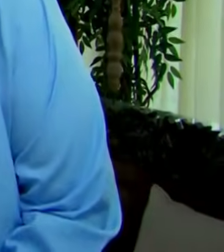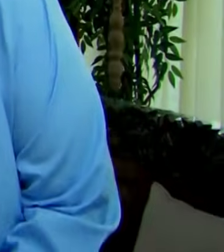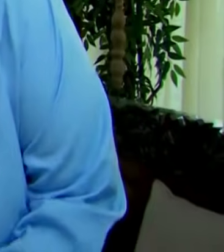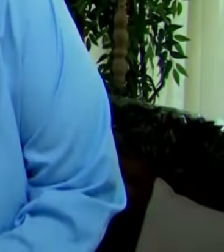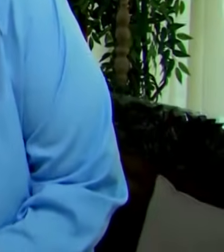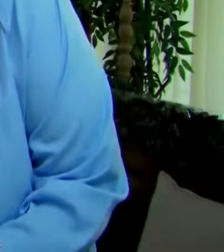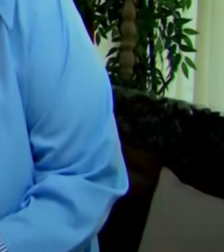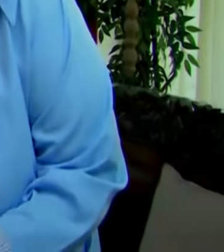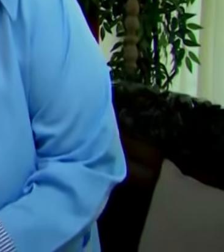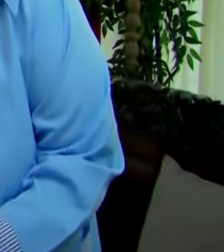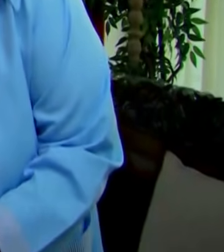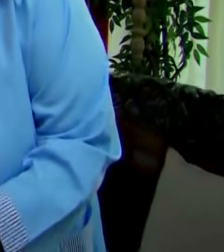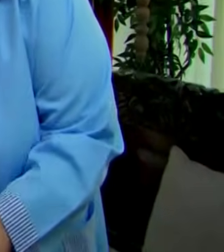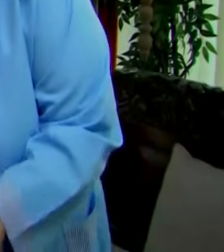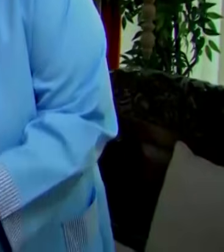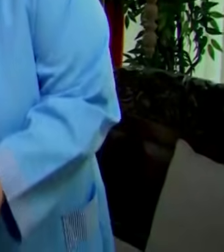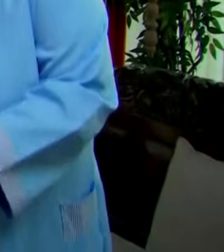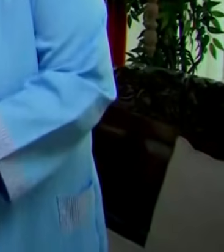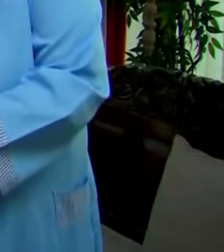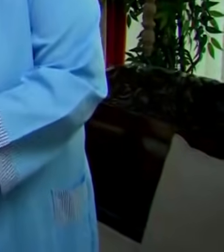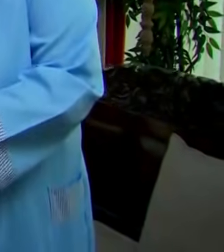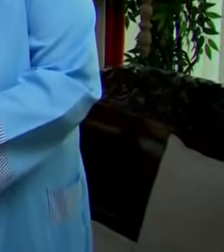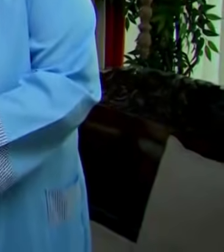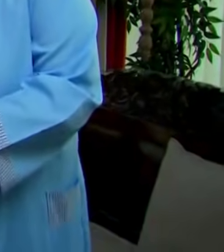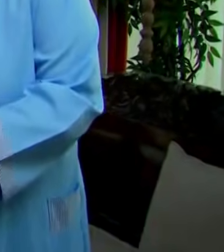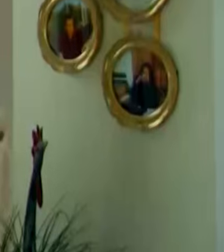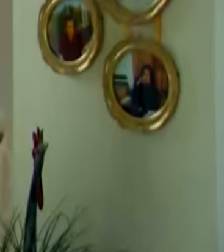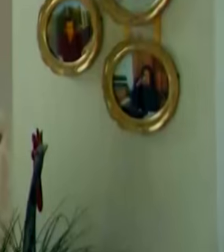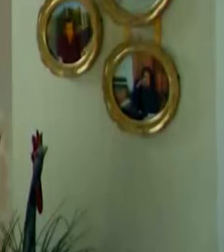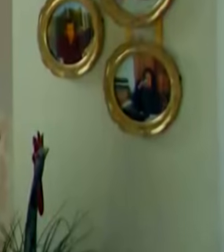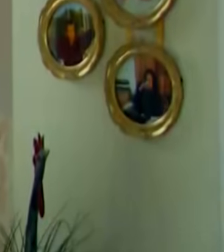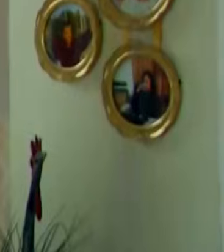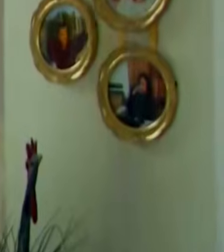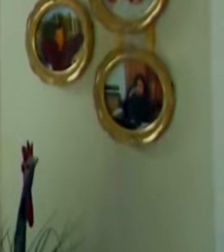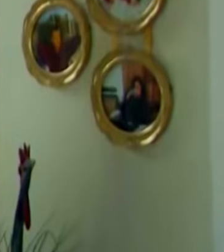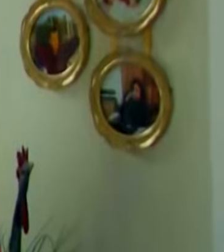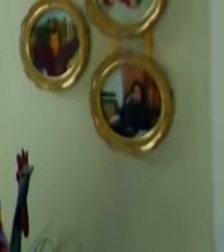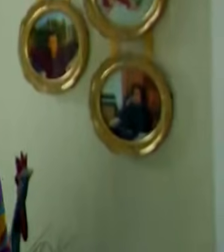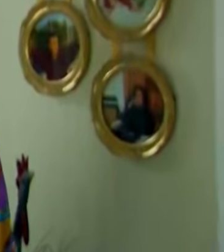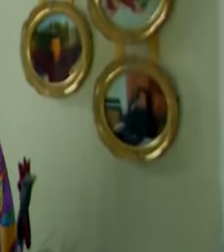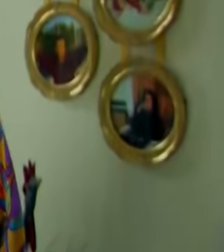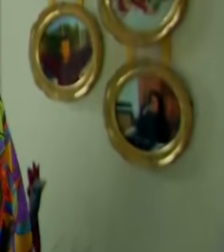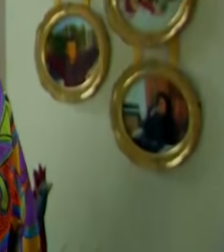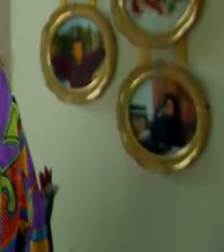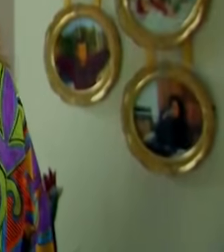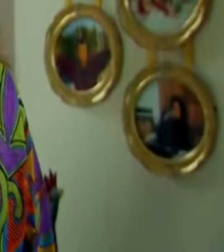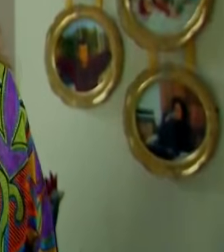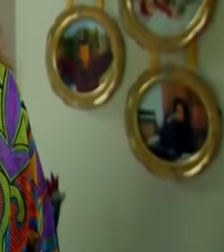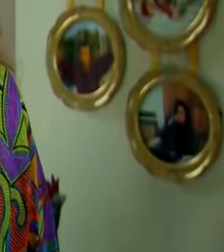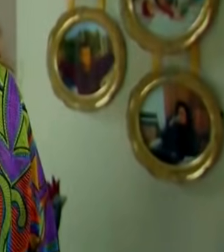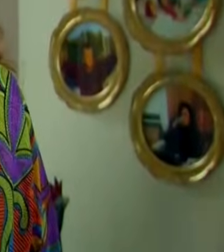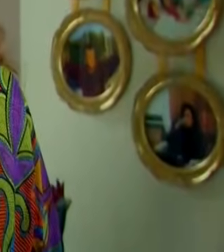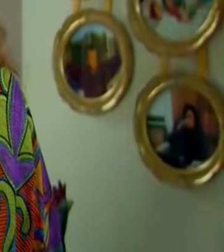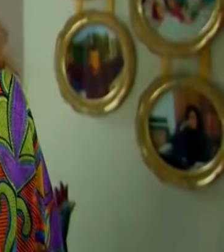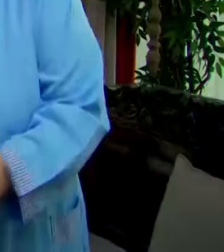Badire televizyon odasındaki süs eşyalarının tozunu alırken Serpil karşısında dikilmiş, şaşkınlıkla onu izliyor. Badire işe daldığı için Serpil'i